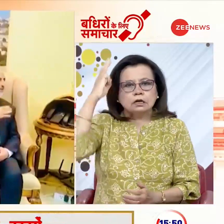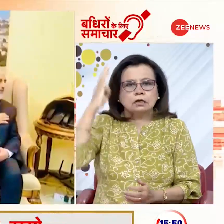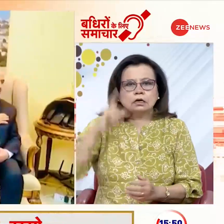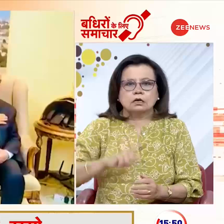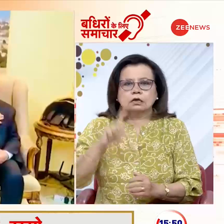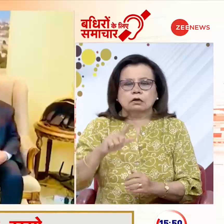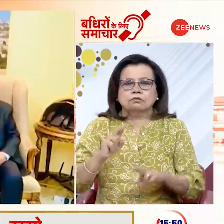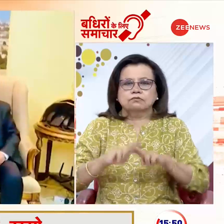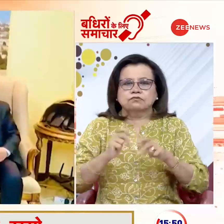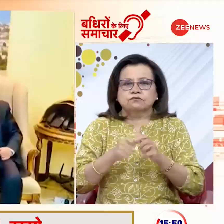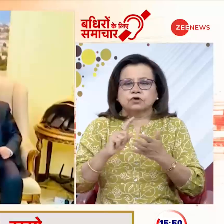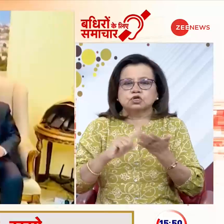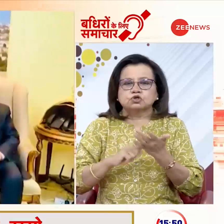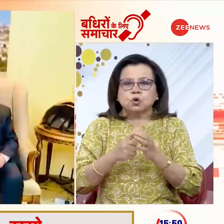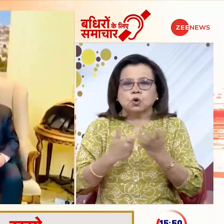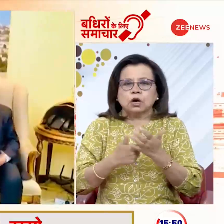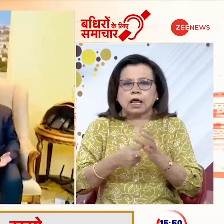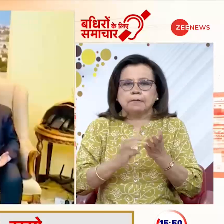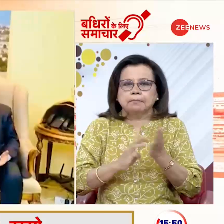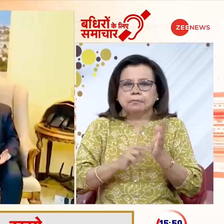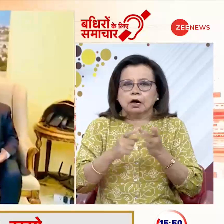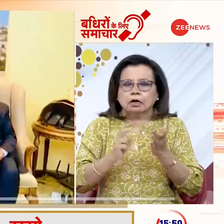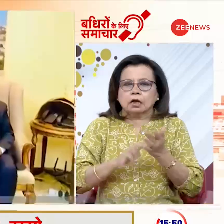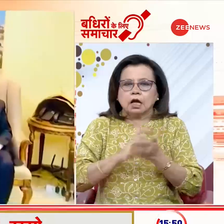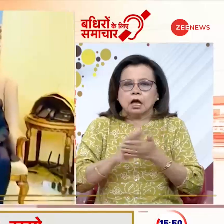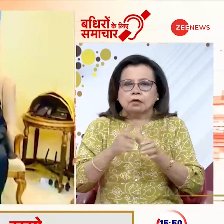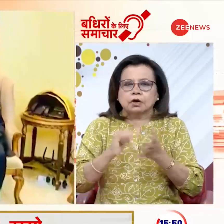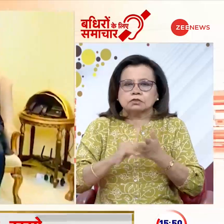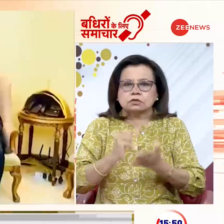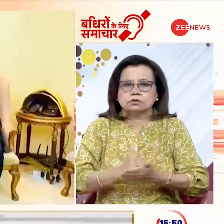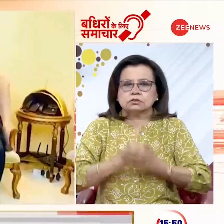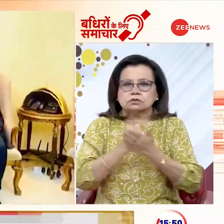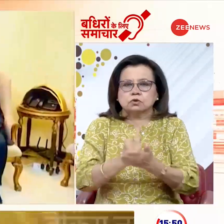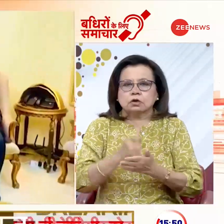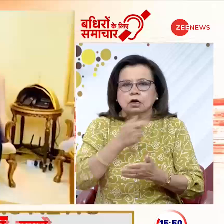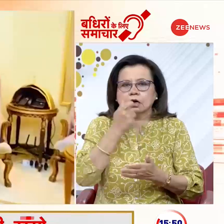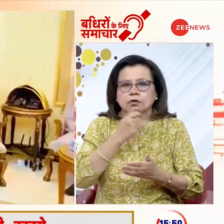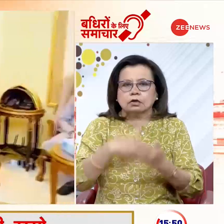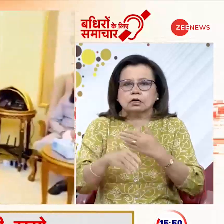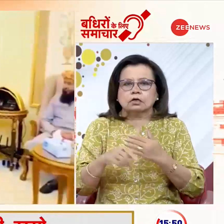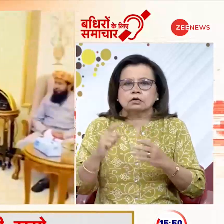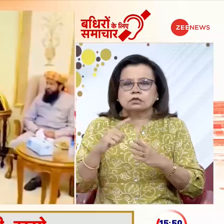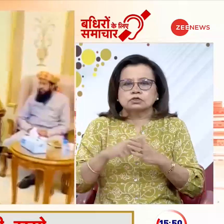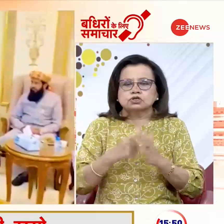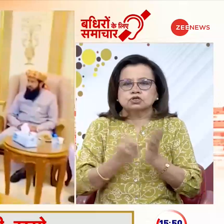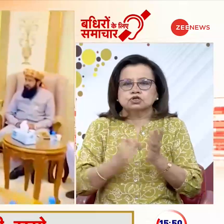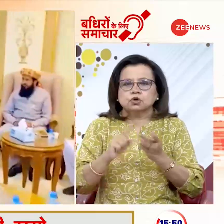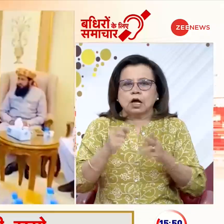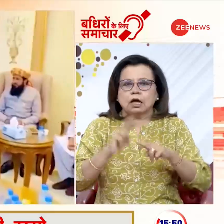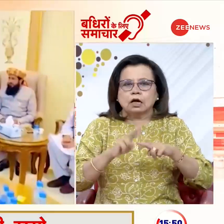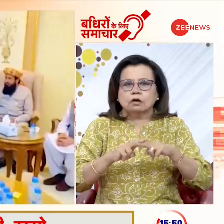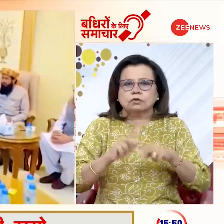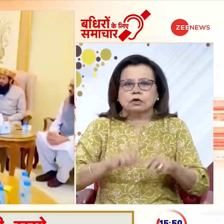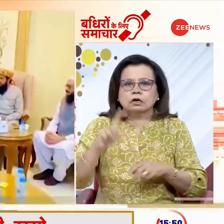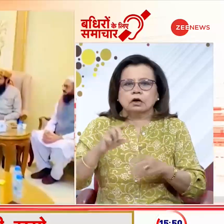पाकिस्तानी नेता फजलुर रहमान ने हमास को समर्थन का ऐलान किया है। JUIF के